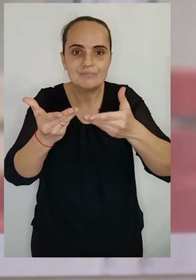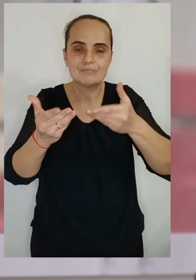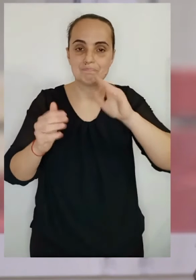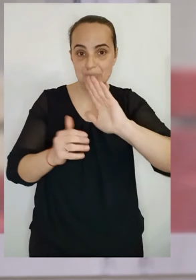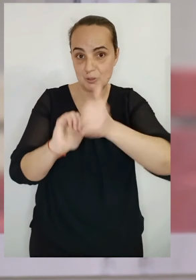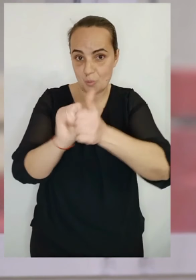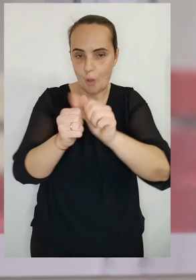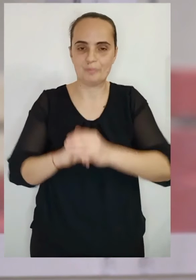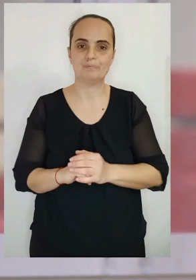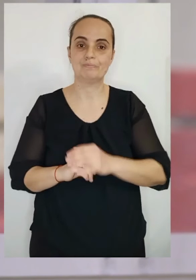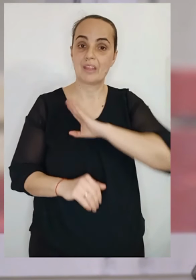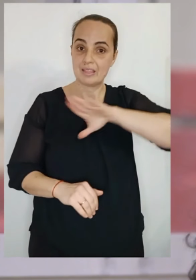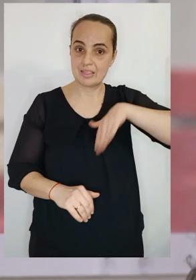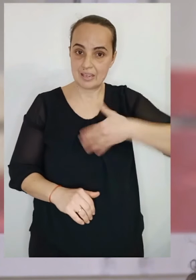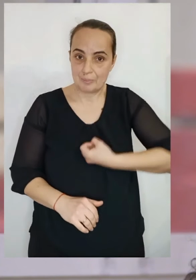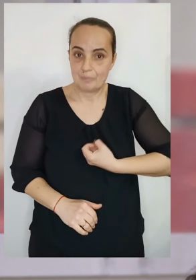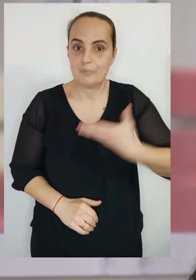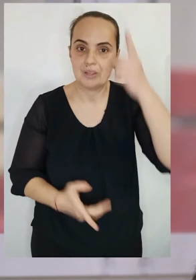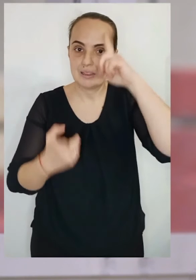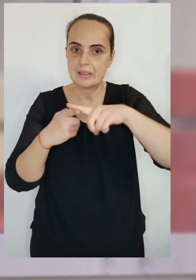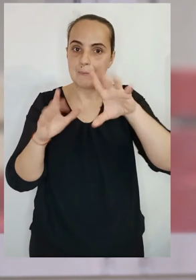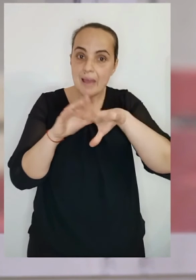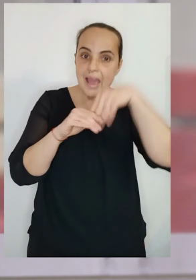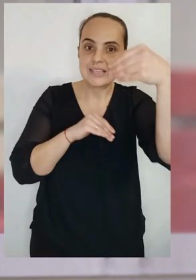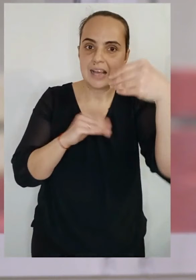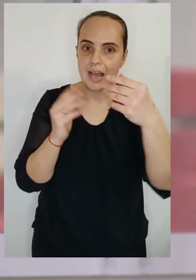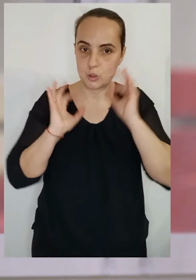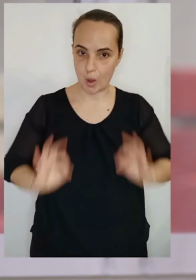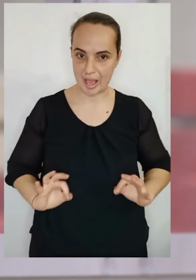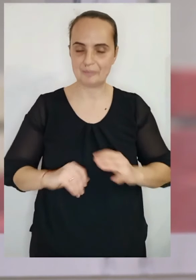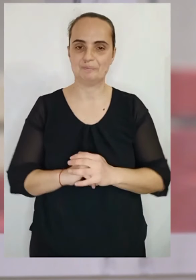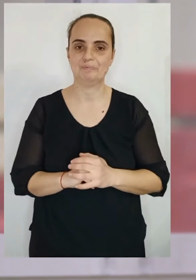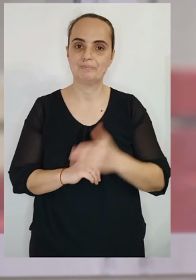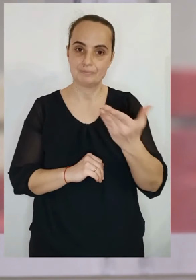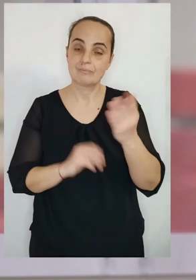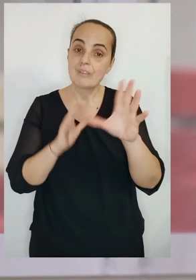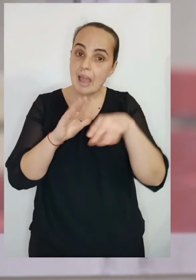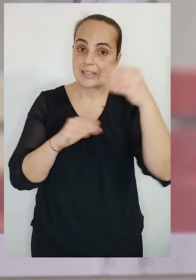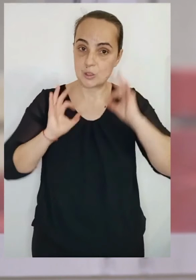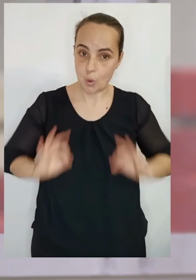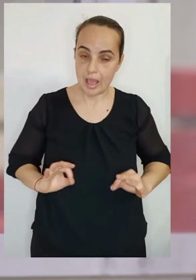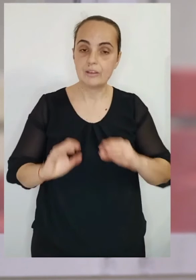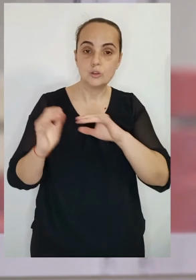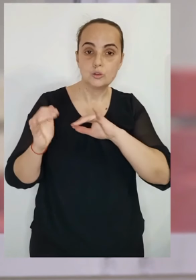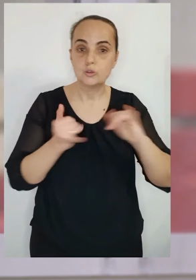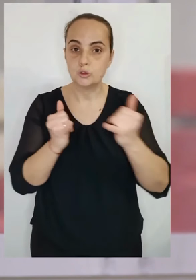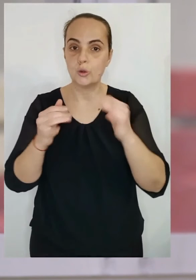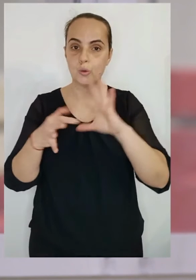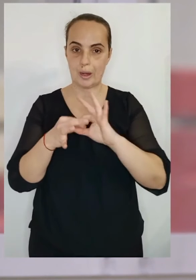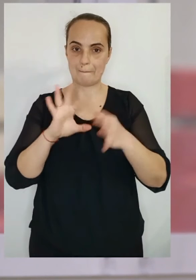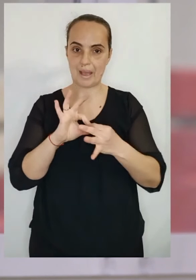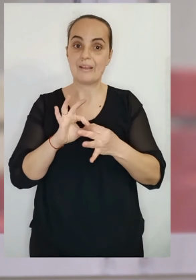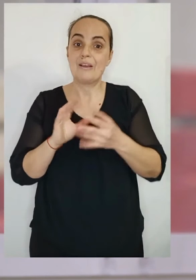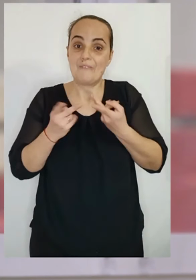sport. Et pour terminer, dans ce qui est extrascolaire, on a fait le choix effectivement de créer ce qu'on appellerait des Olympiades, voilà,